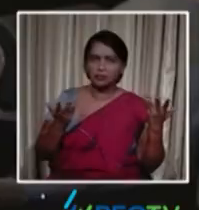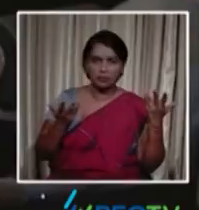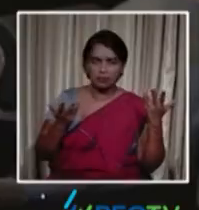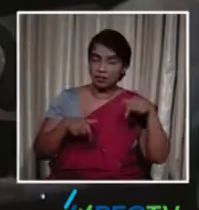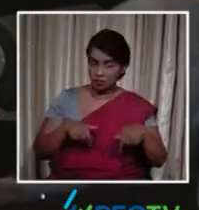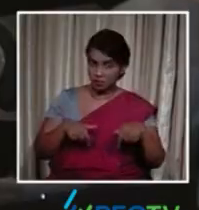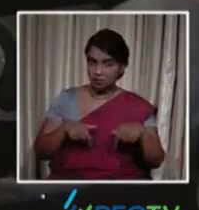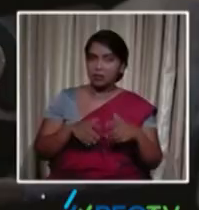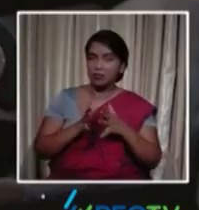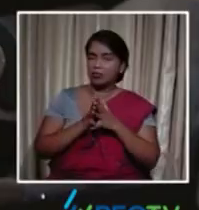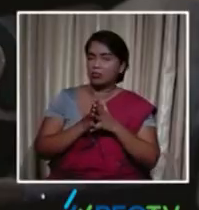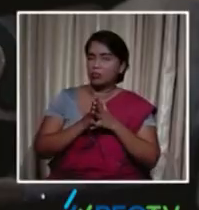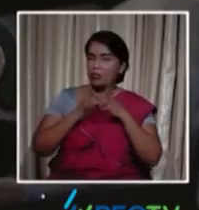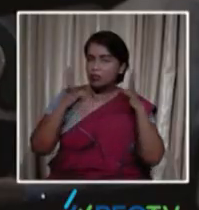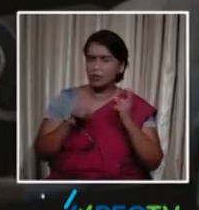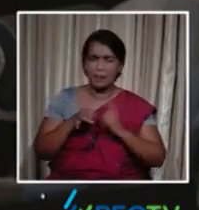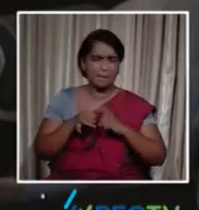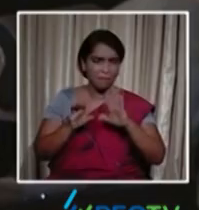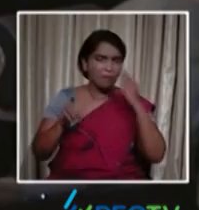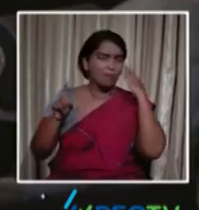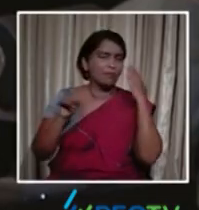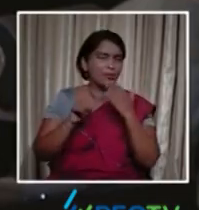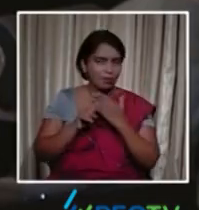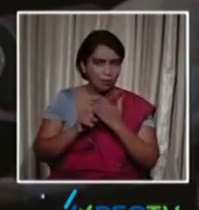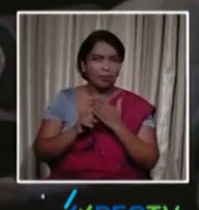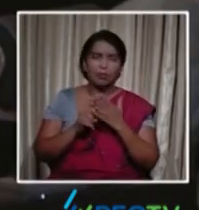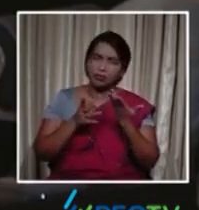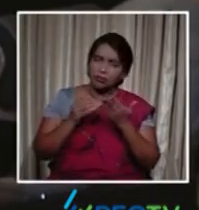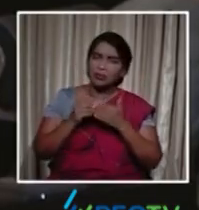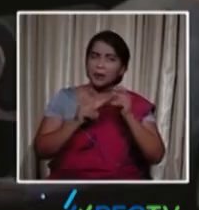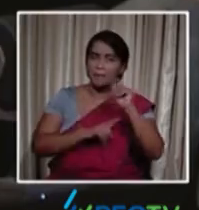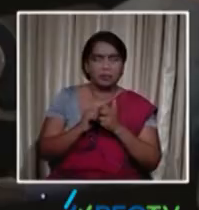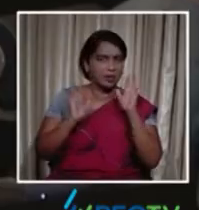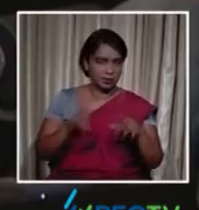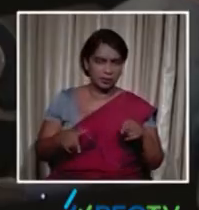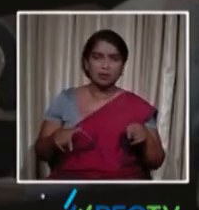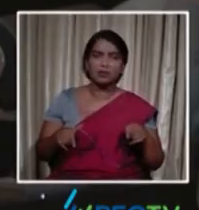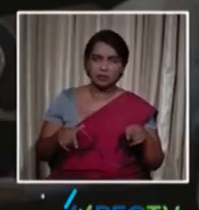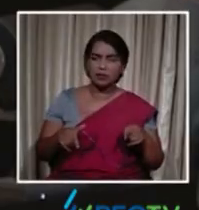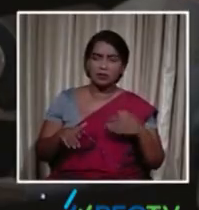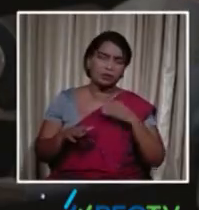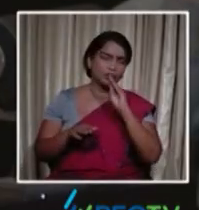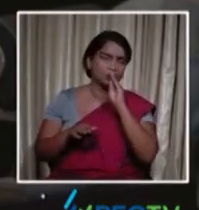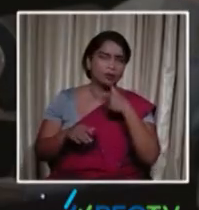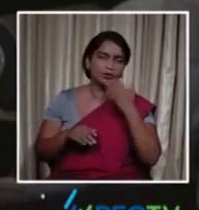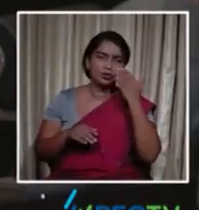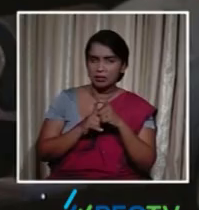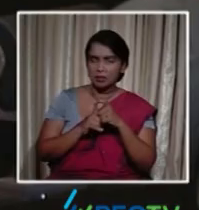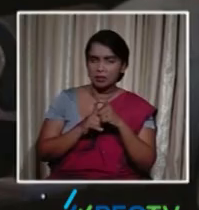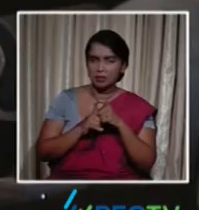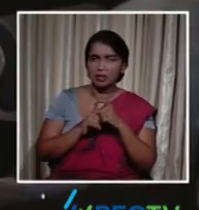නොවෙනි. මෙතන මහත් ආන්දෝලනයට තුඩු දෙන බොහෝ සිදුවීම් මේ සභාගර්භය ඇතුලේ සිදු වී තිබෙනවා. සාමාන්‍යයෙන් ගත්තහම මා දැක්කා ඩලස්